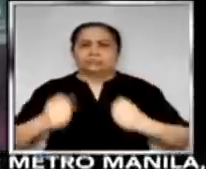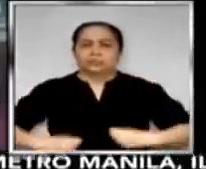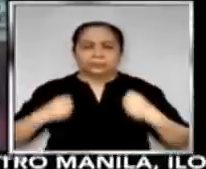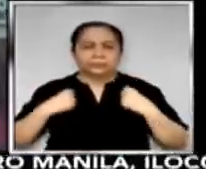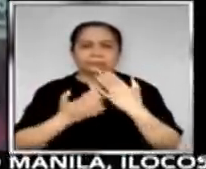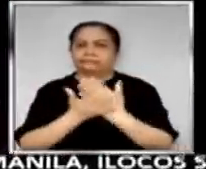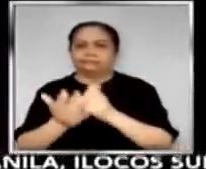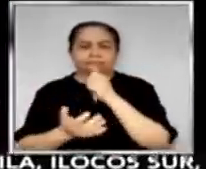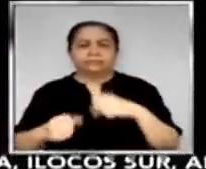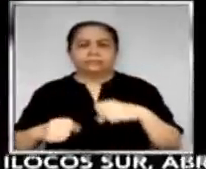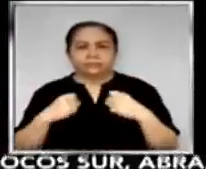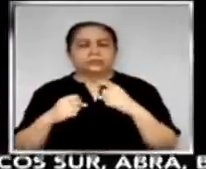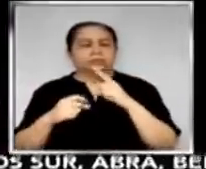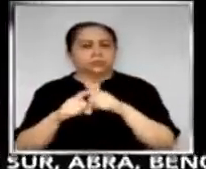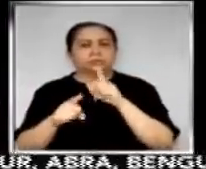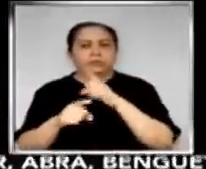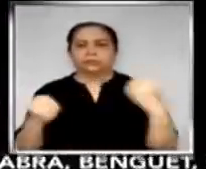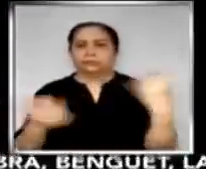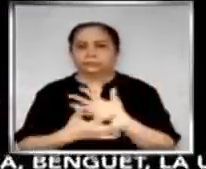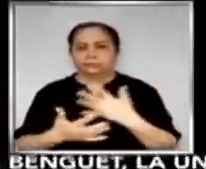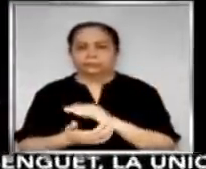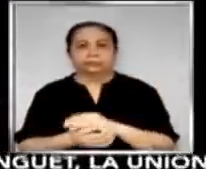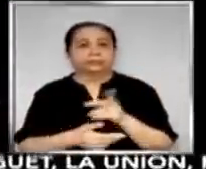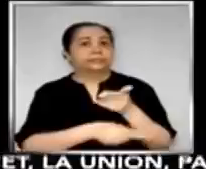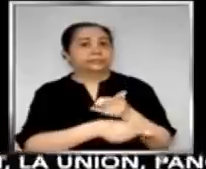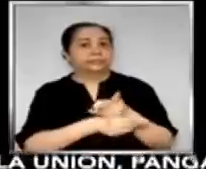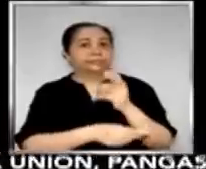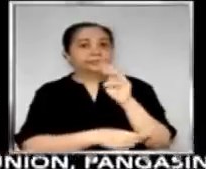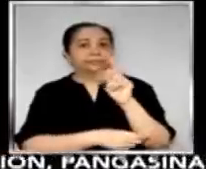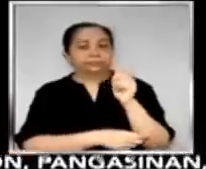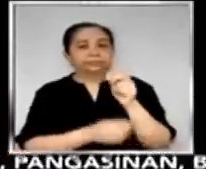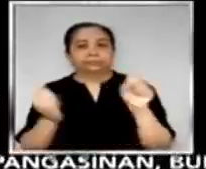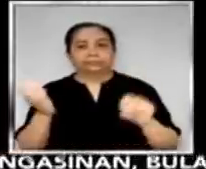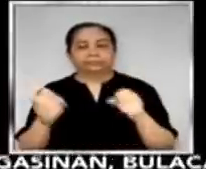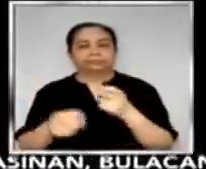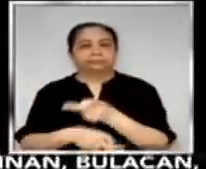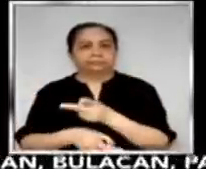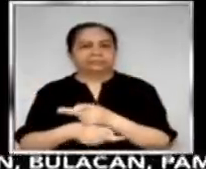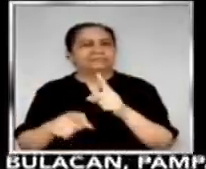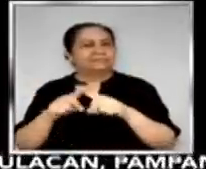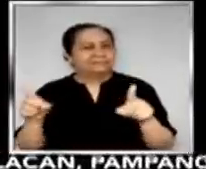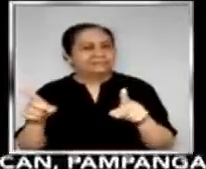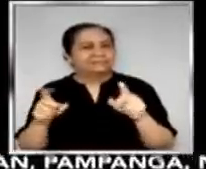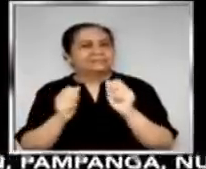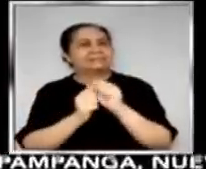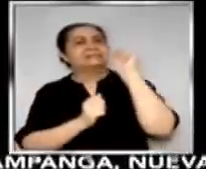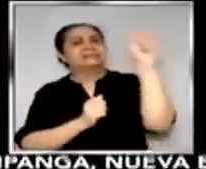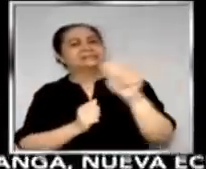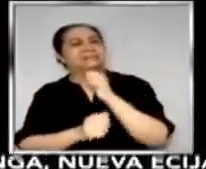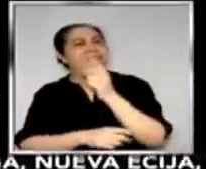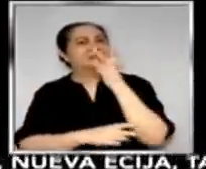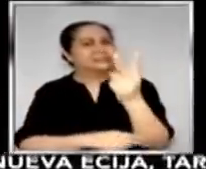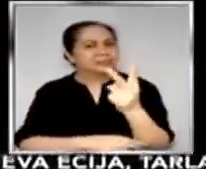po nakakatakot. May nakabantay naman daw na MRT Marshal noong mga oras na iyon pero nasa kabilang dulo ito ng bagon kaya